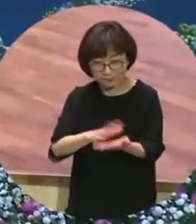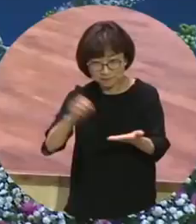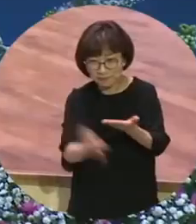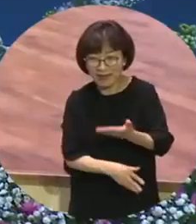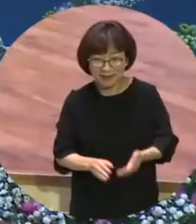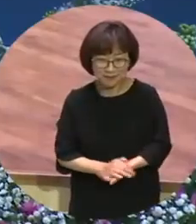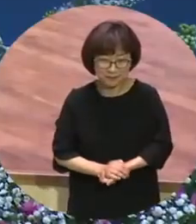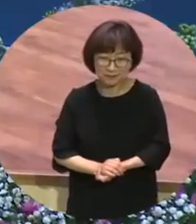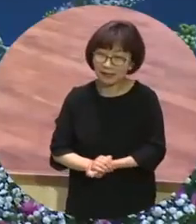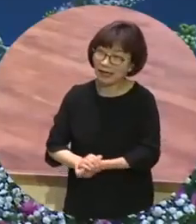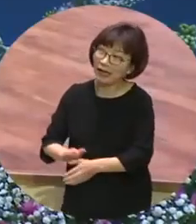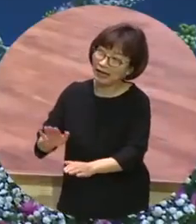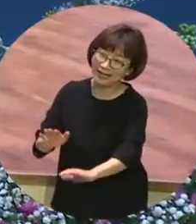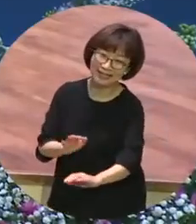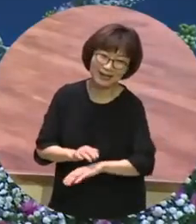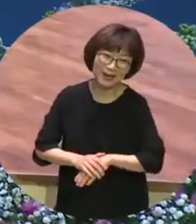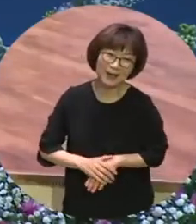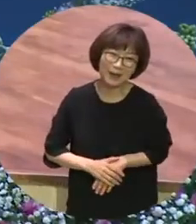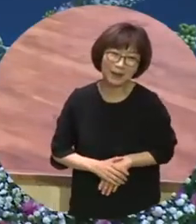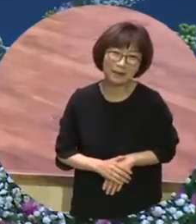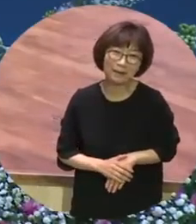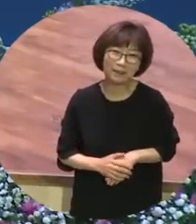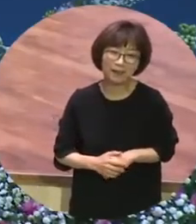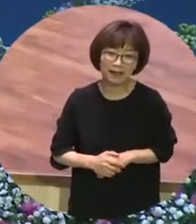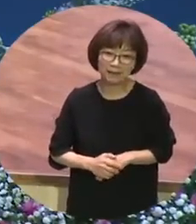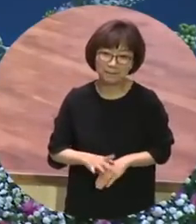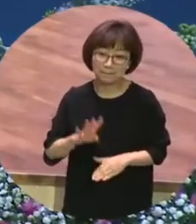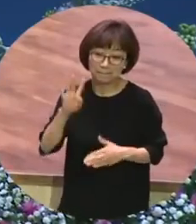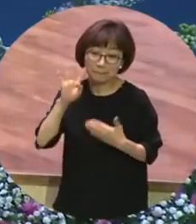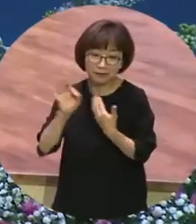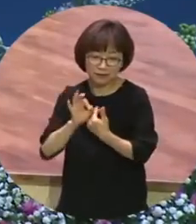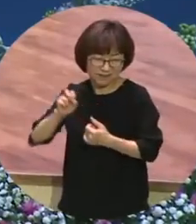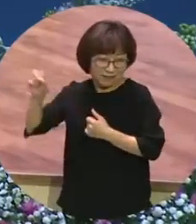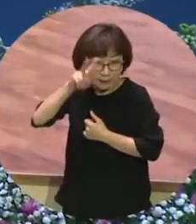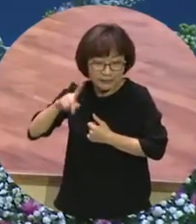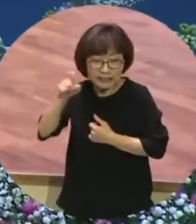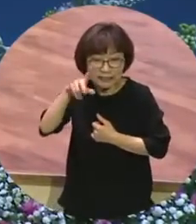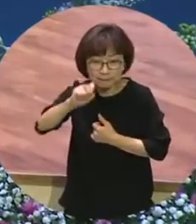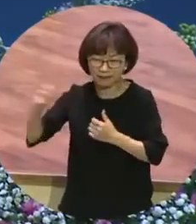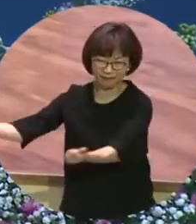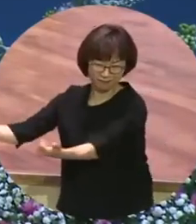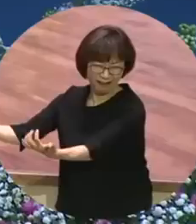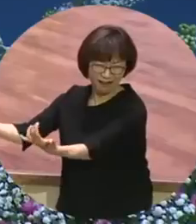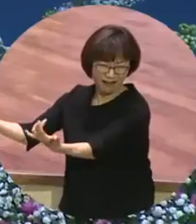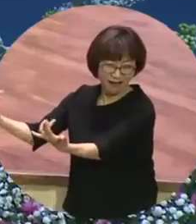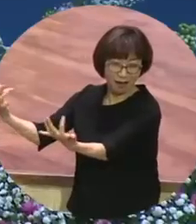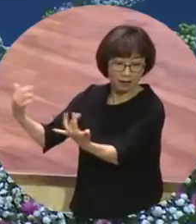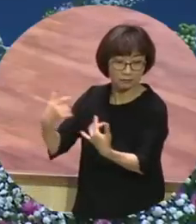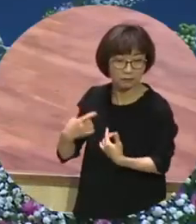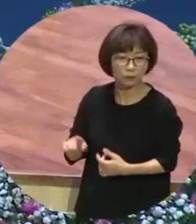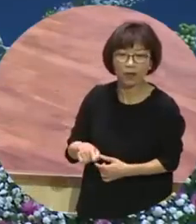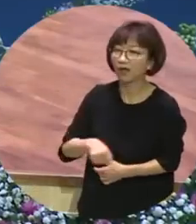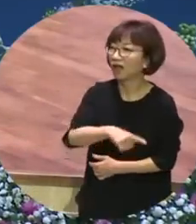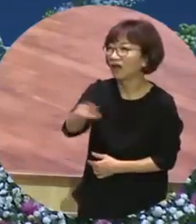그 하나님 앞에서 10만 명, 그 오늘 당장 보내주면 어떻게 할 건데. 어디 들어가라고.